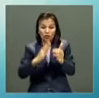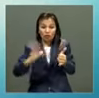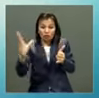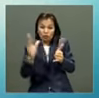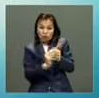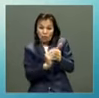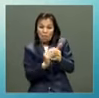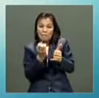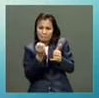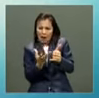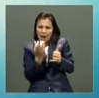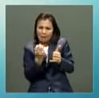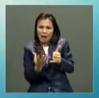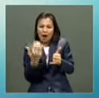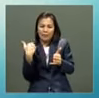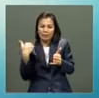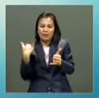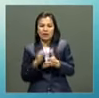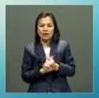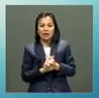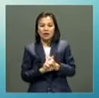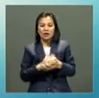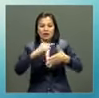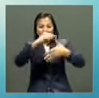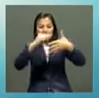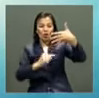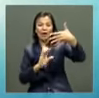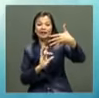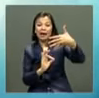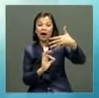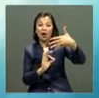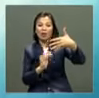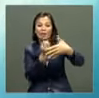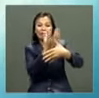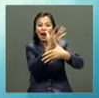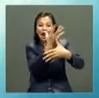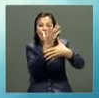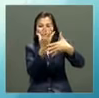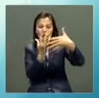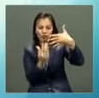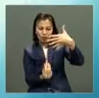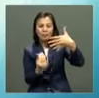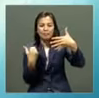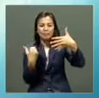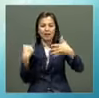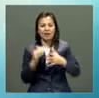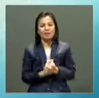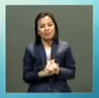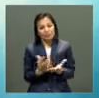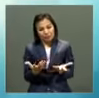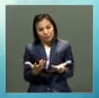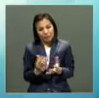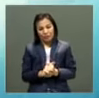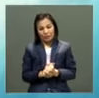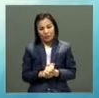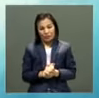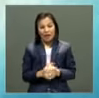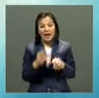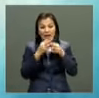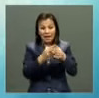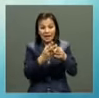ากรก็ยังสูงก็ยังคงเดิม9จังหวัดก็ยังคงเดิมนะครับที่ไม่มีรายงานผู้ป่วยเลยแต่จะมาเน้นย้ำต